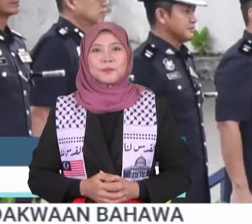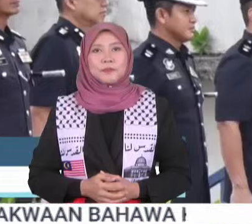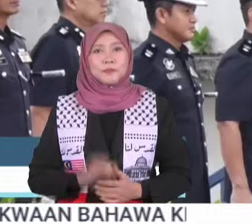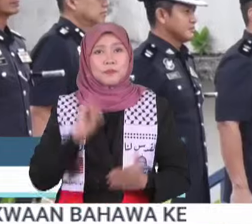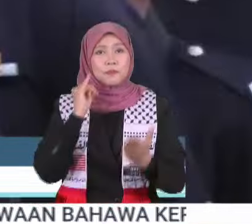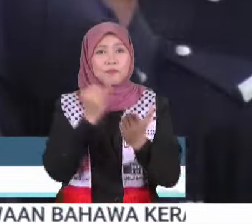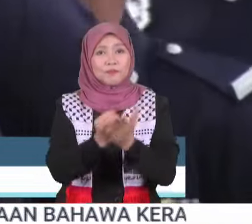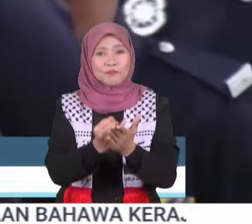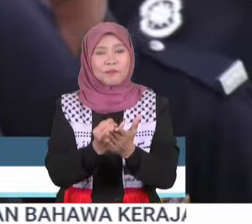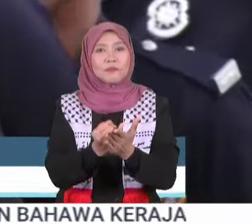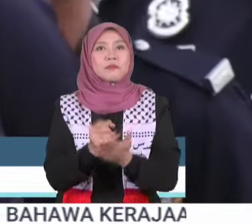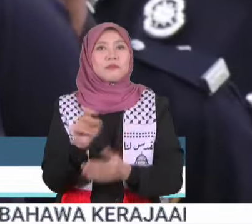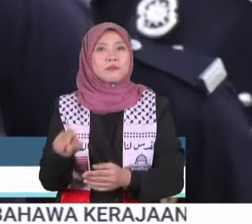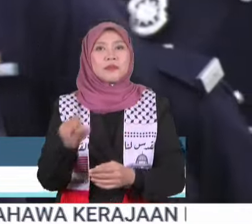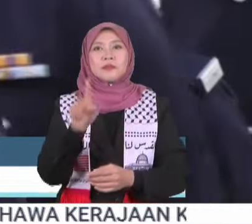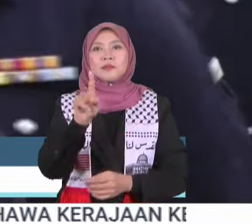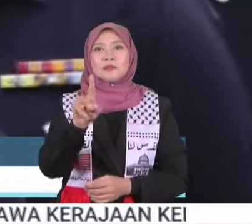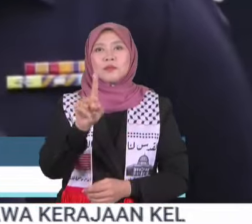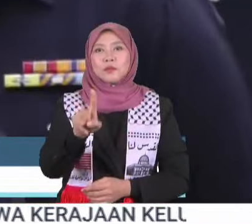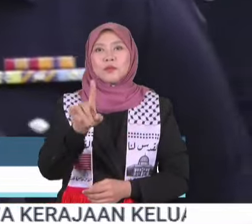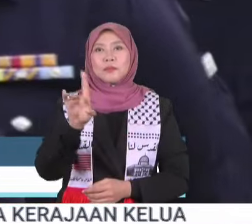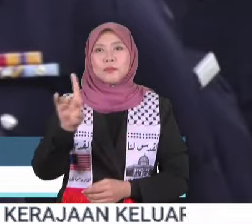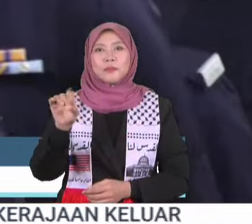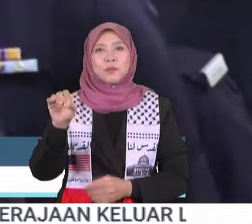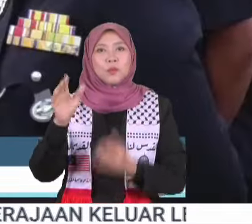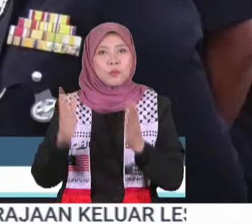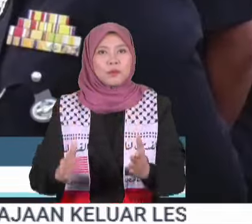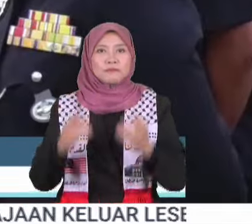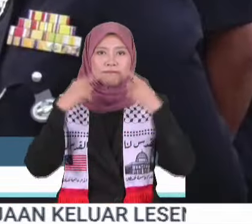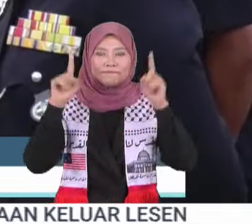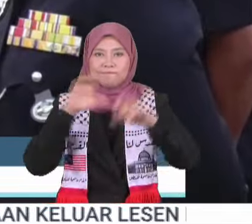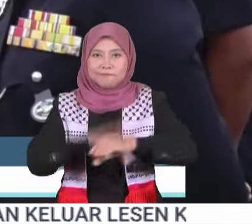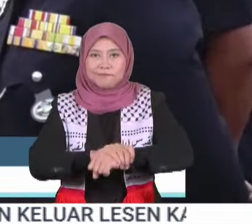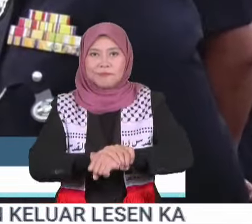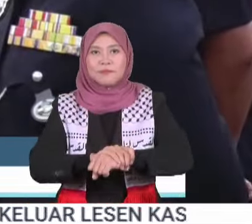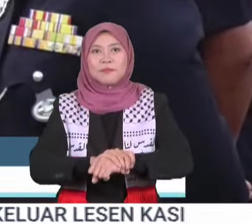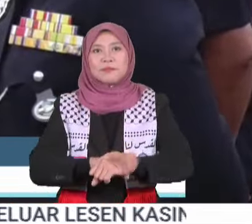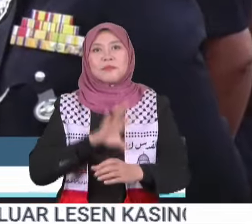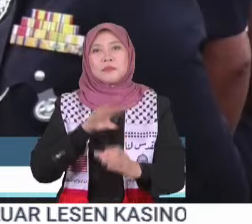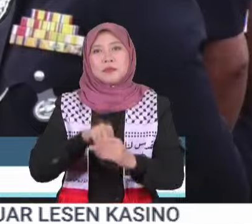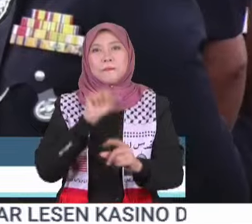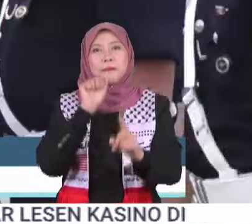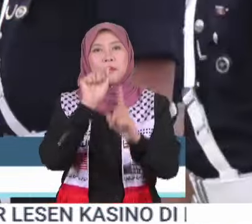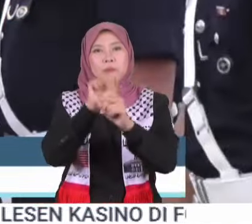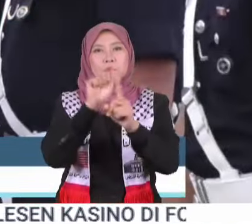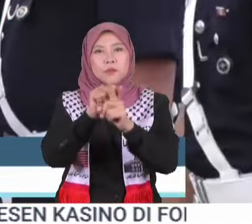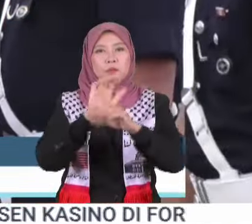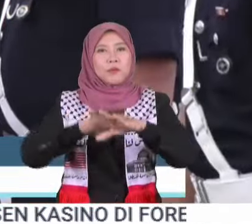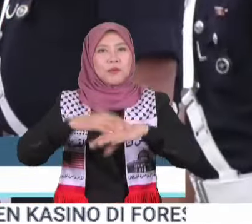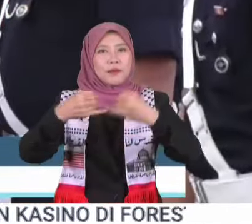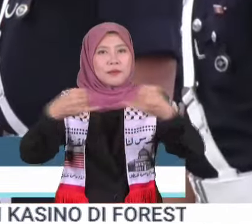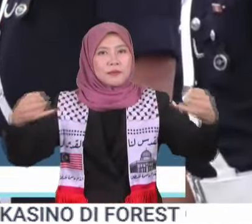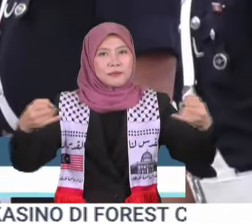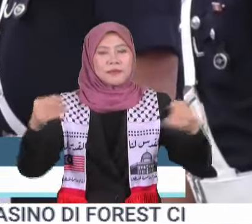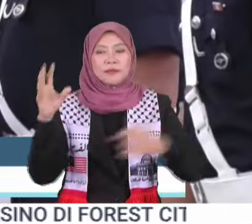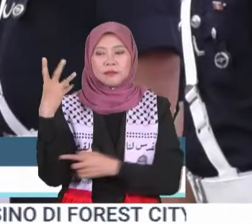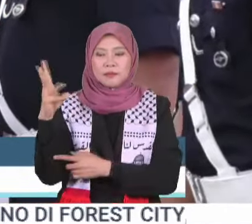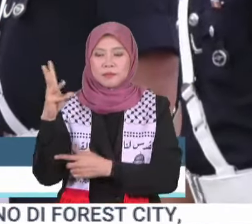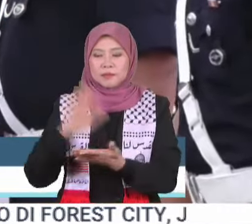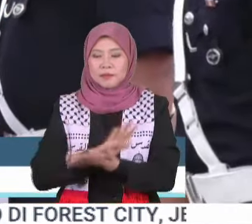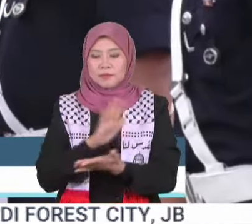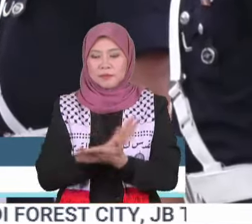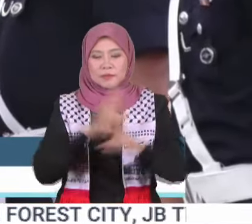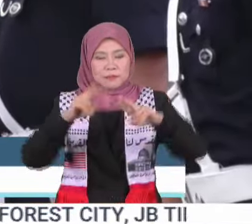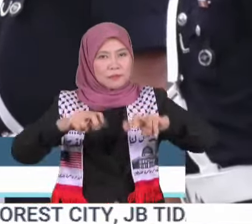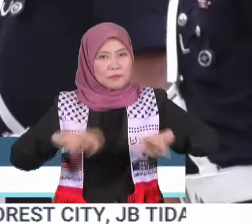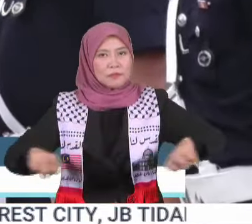Bagi jenayah komersial pula, 180 orang berjaya ditahan membabitkan kegiatan penipuan dalam talian dengan 16